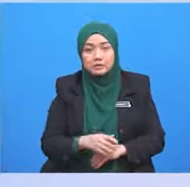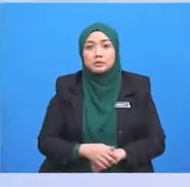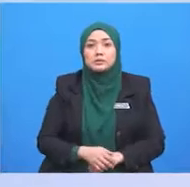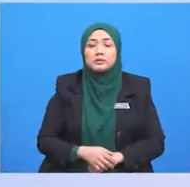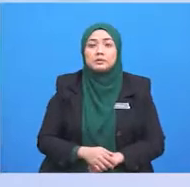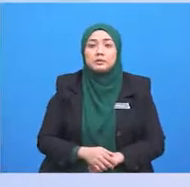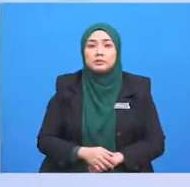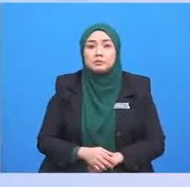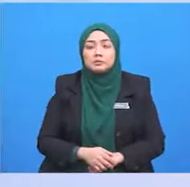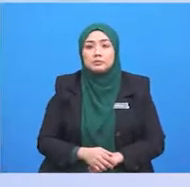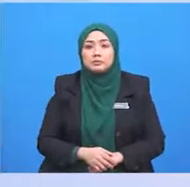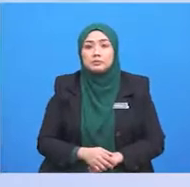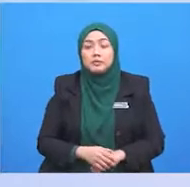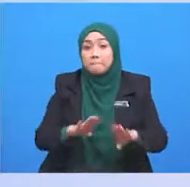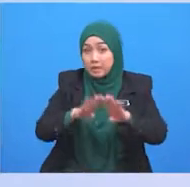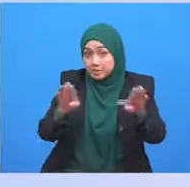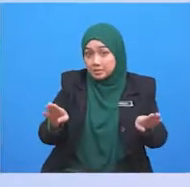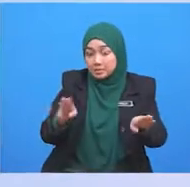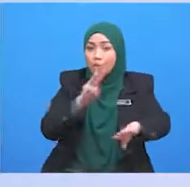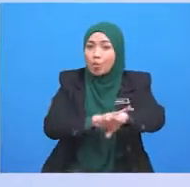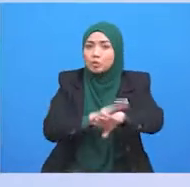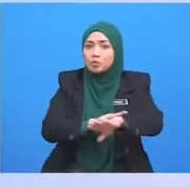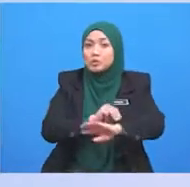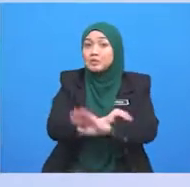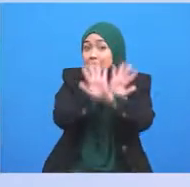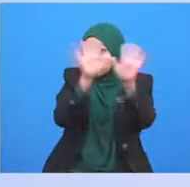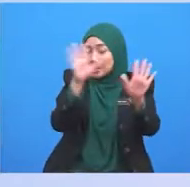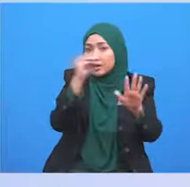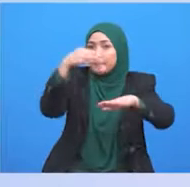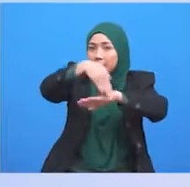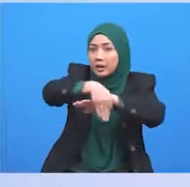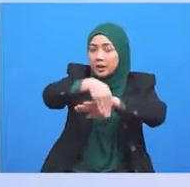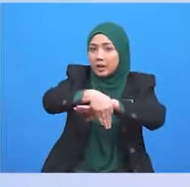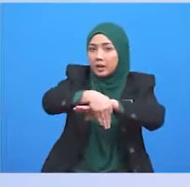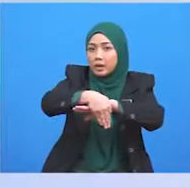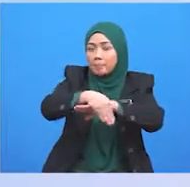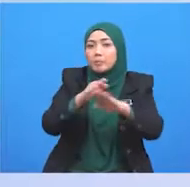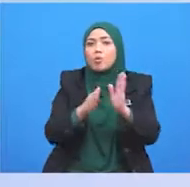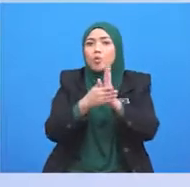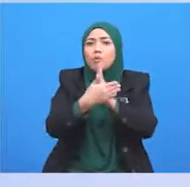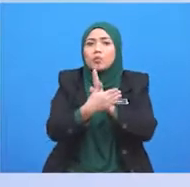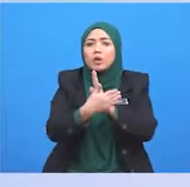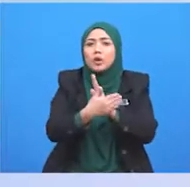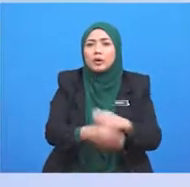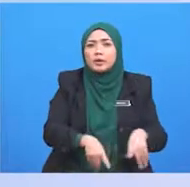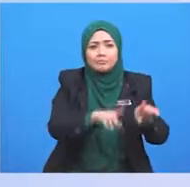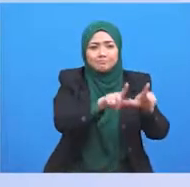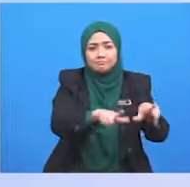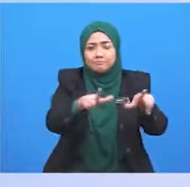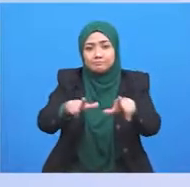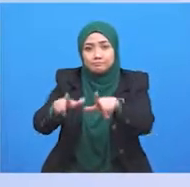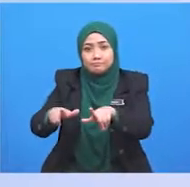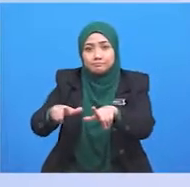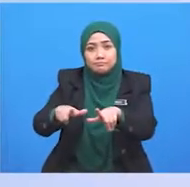Perbezaan kepanjangan waktu siang dan malam ini dipengaruhi oleh kedudukan gaisan lintang seperti